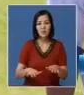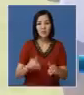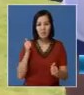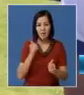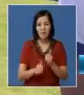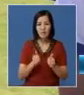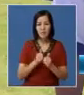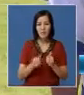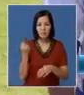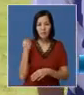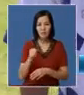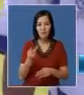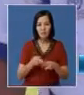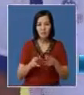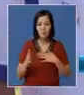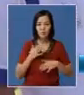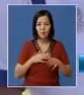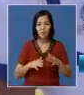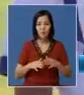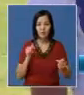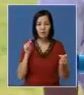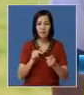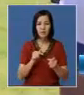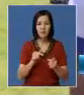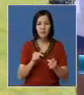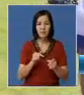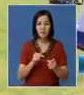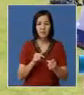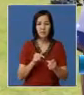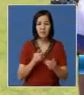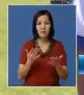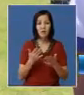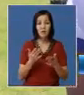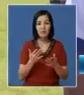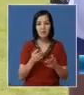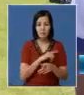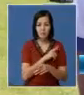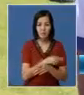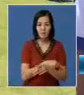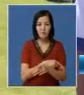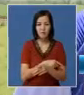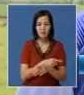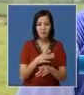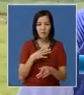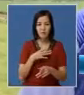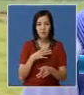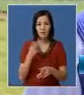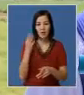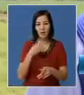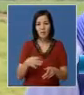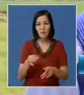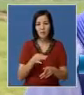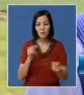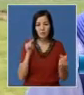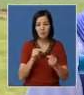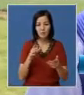дәрежеде өтеді. Жеңімпаз атанып қуанып тұрмын. Қарсыластарың жайлы не айтасың? Қарсыластарың қарым қабілеті қалай екен? Қарсыластарым Алматы облысының қарсыластары